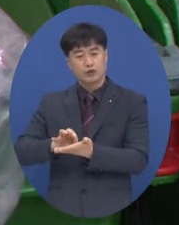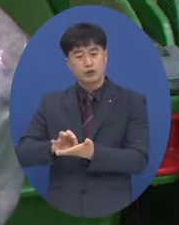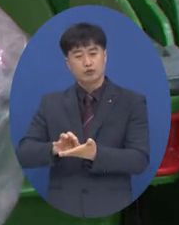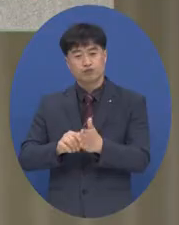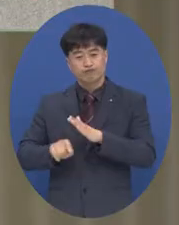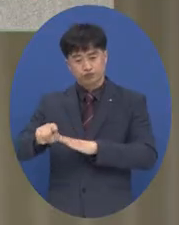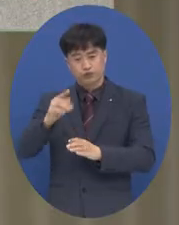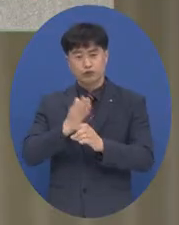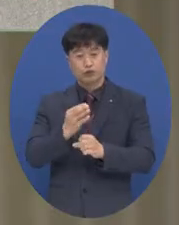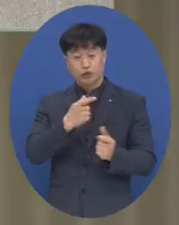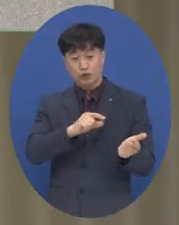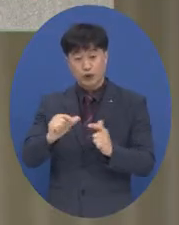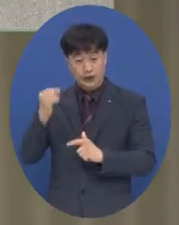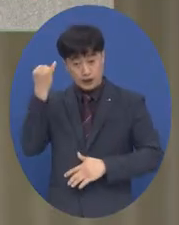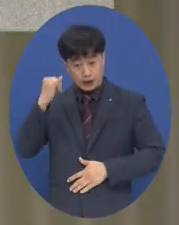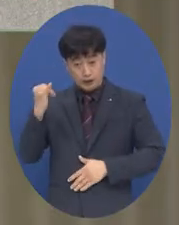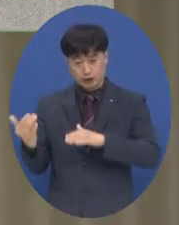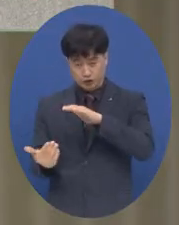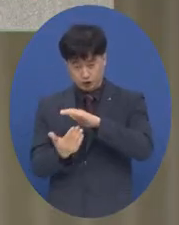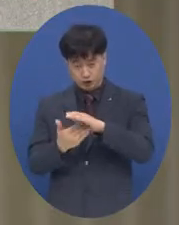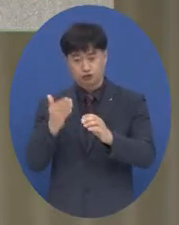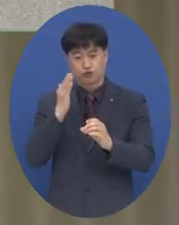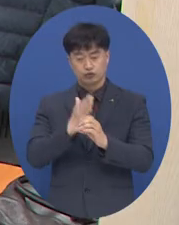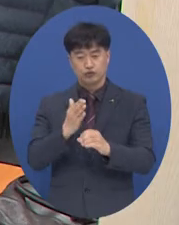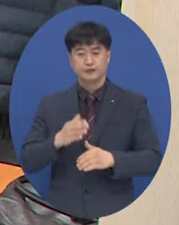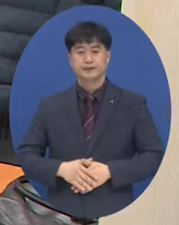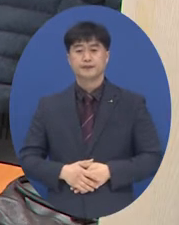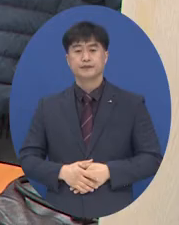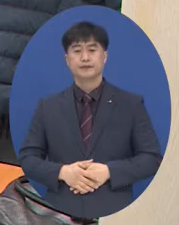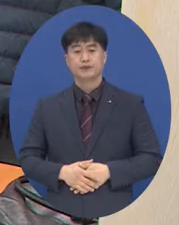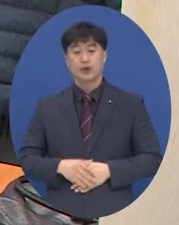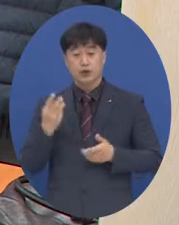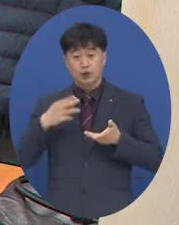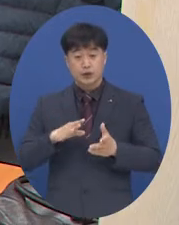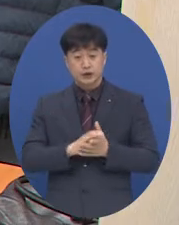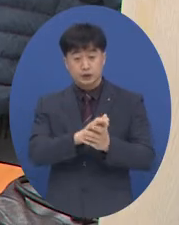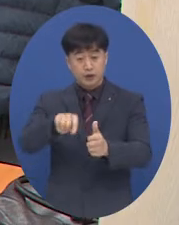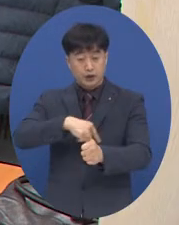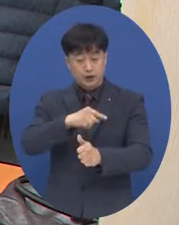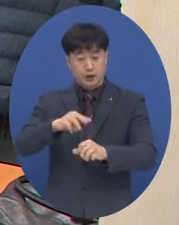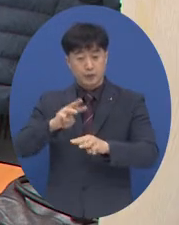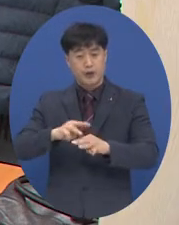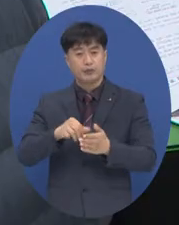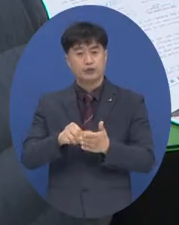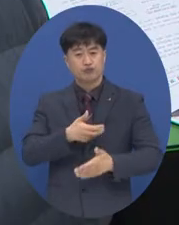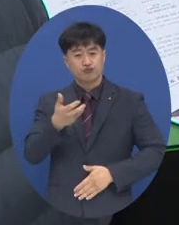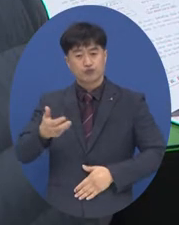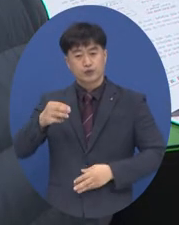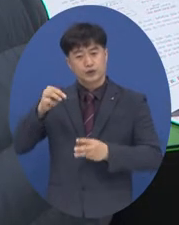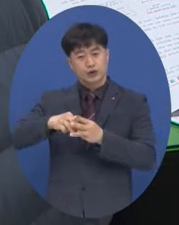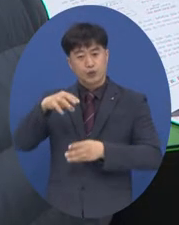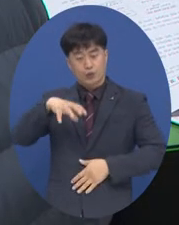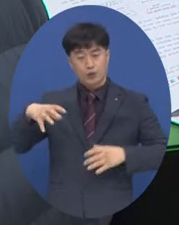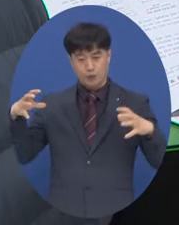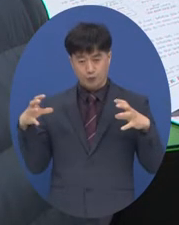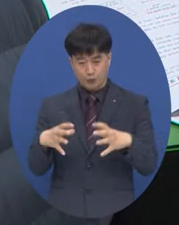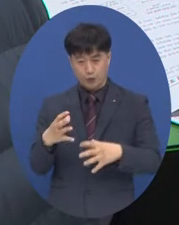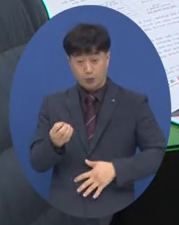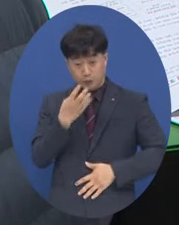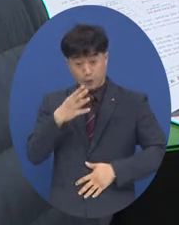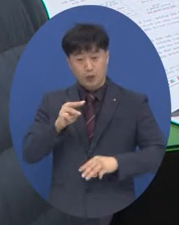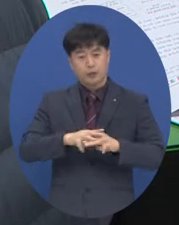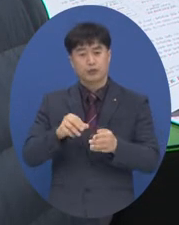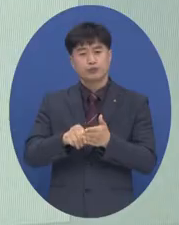있습니다. 여러 아이디어가 속속 실현되고 있어 눈길을 끄는데요. 경기도 친환경 농산물 유통센터로 모이는